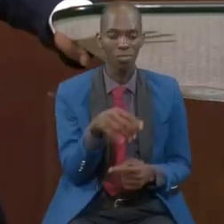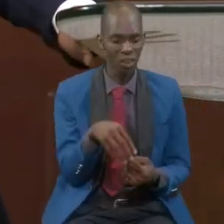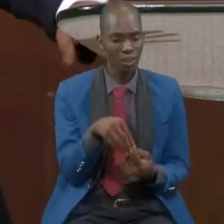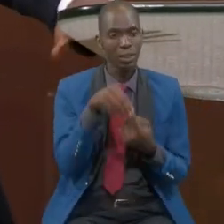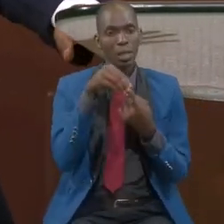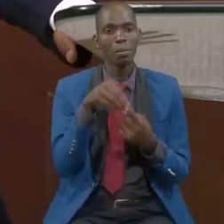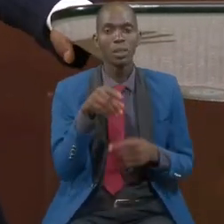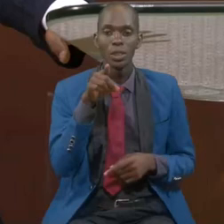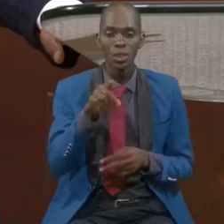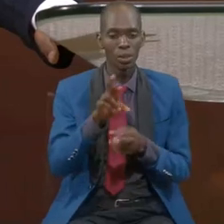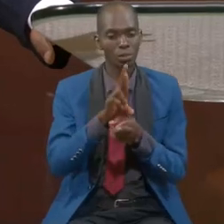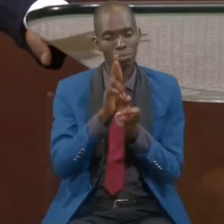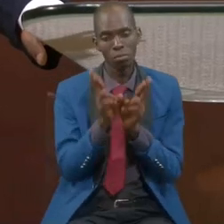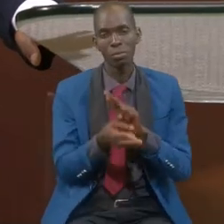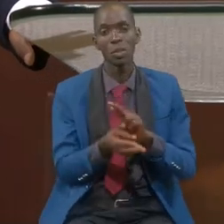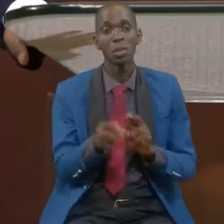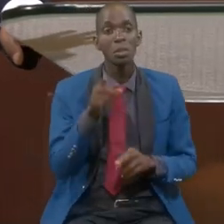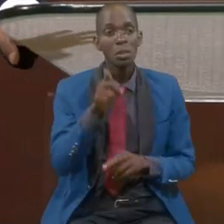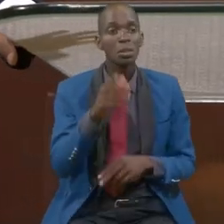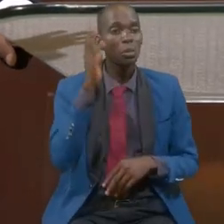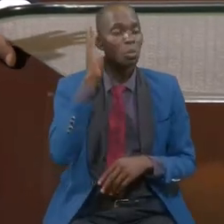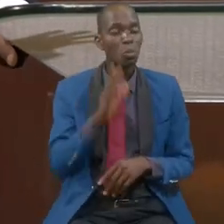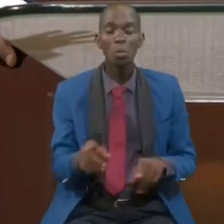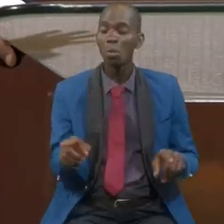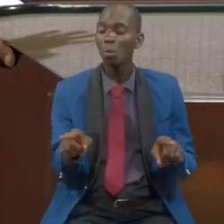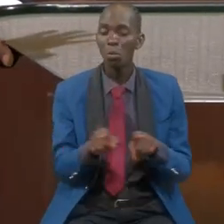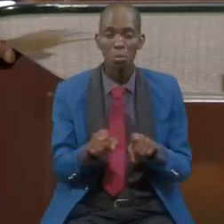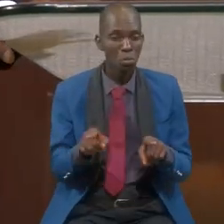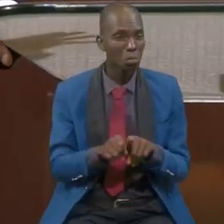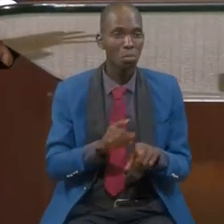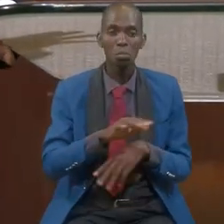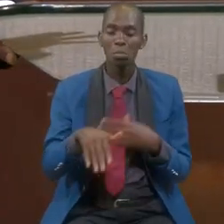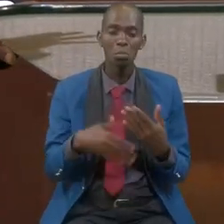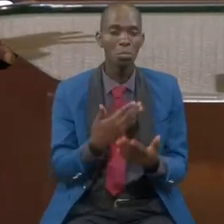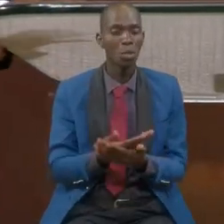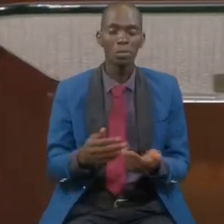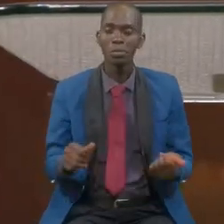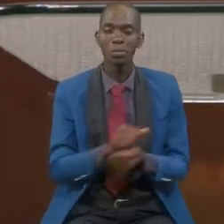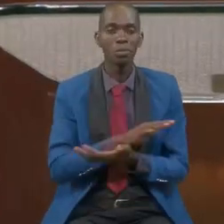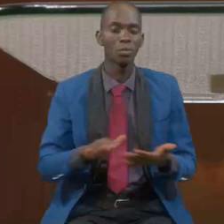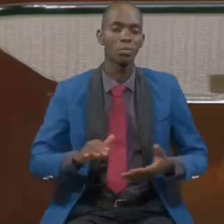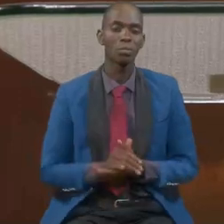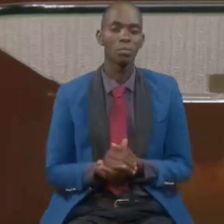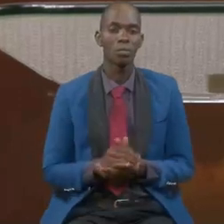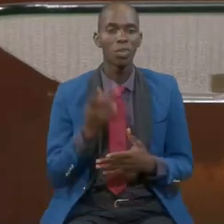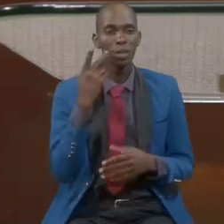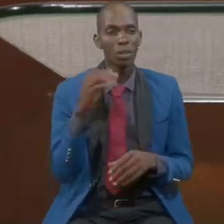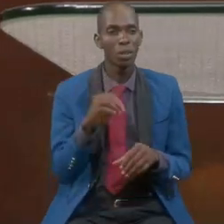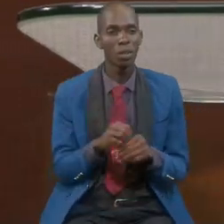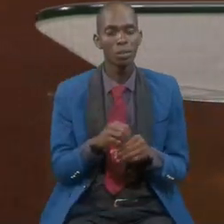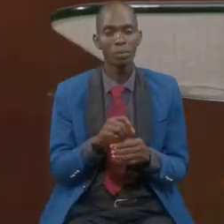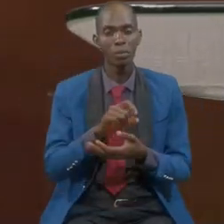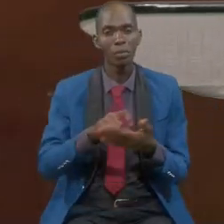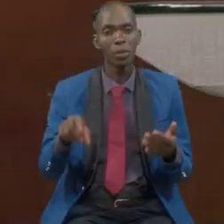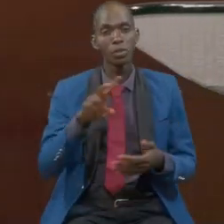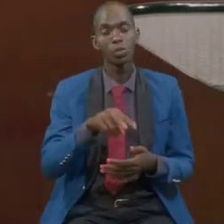je vous le dis, si vous ne vous repentez, vous périrez tous également. Allons